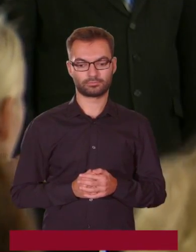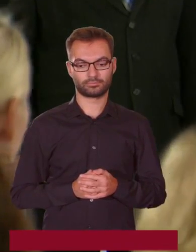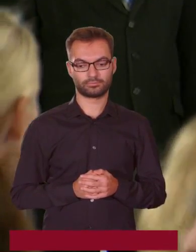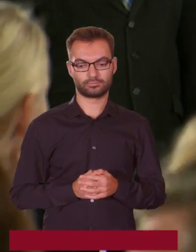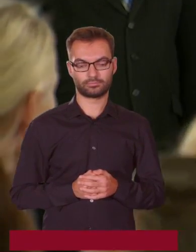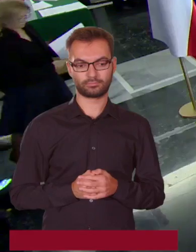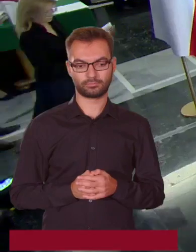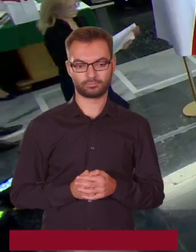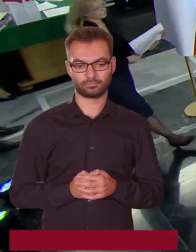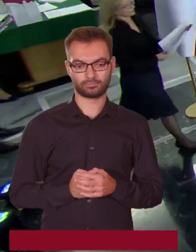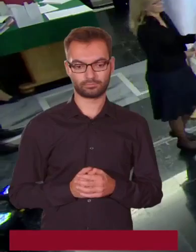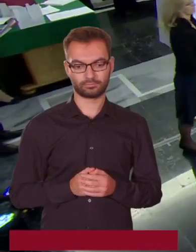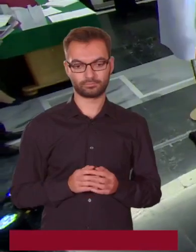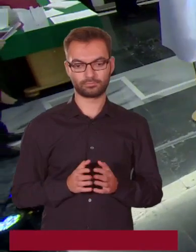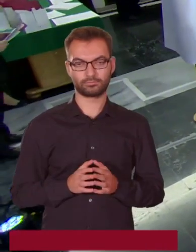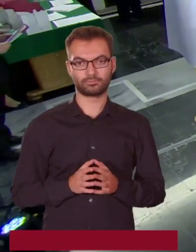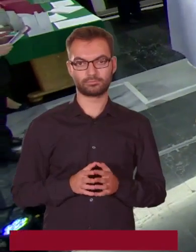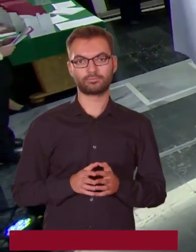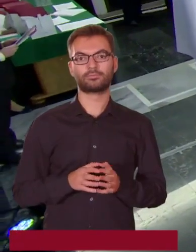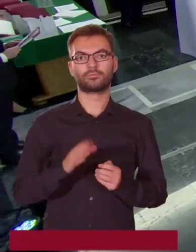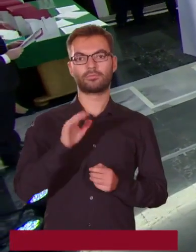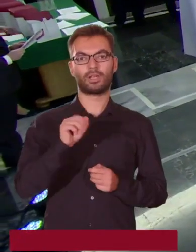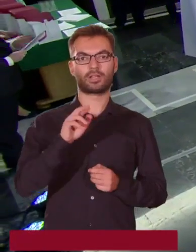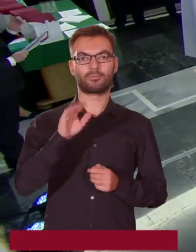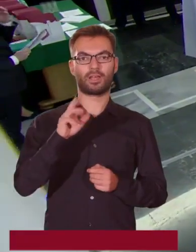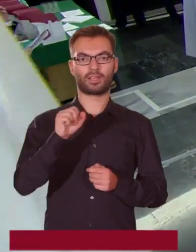Proszę panią Barbarę Annę Dziuk.